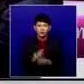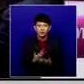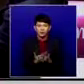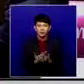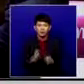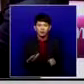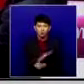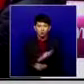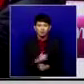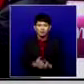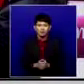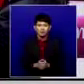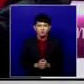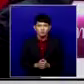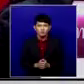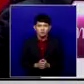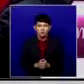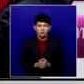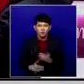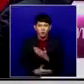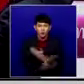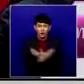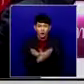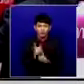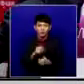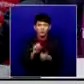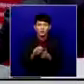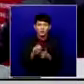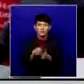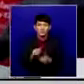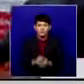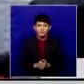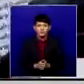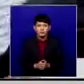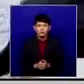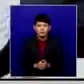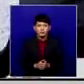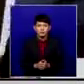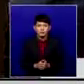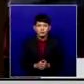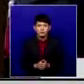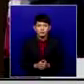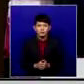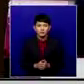ยโอกาสมาแล้วนะครับนี่ชี้แนะให้แล้วนะครับแผ่นต่อไป